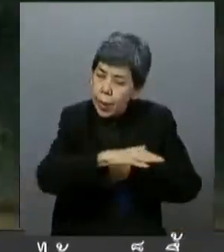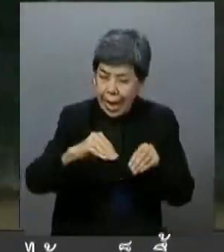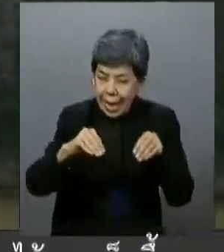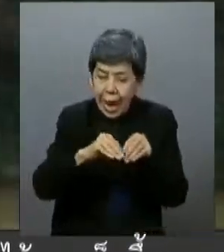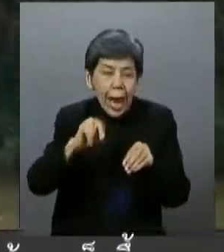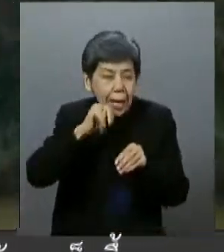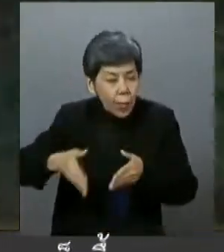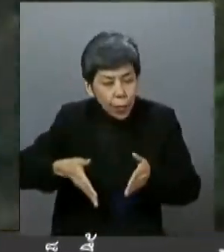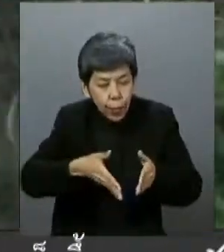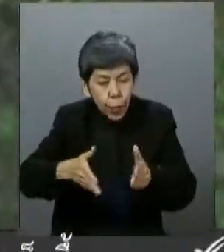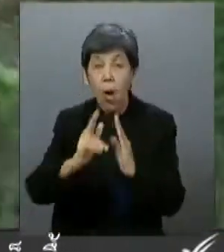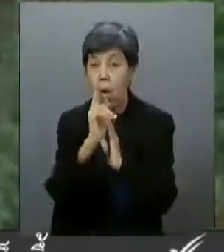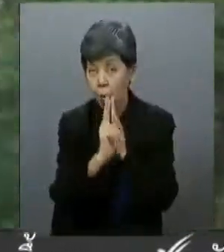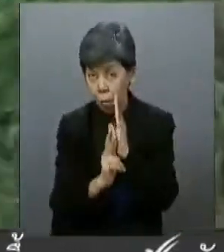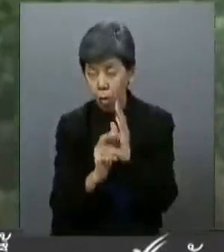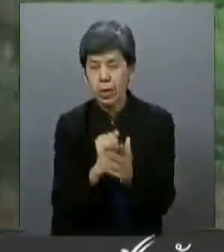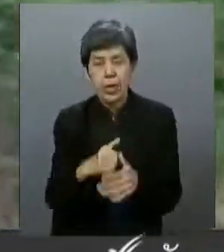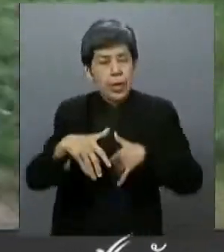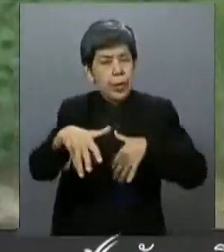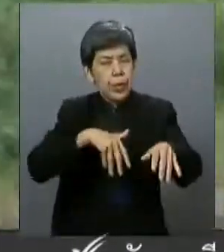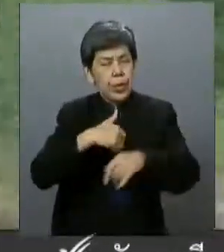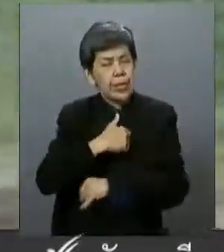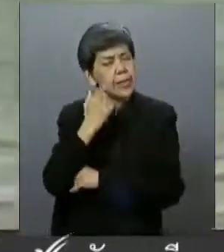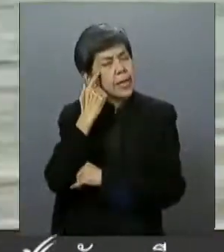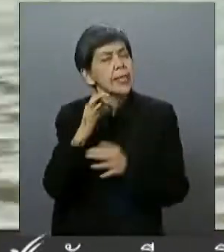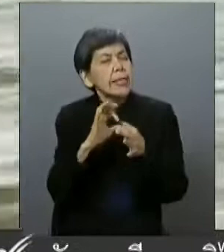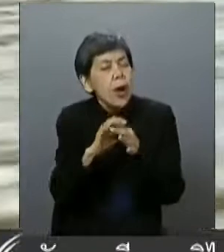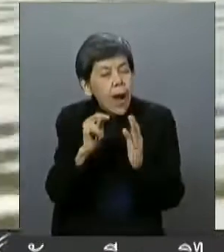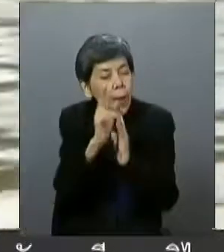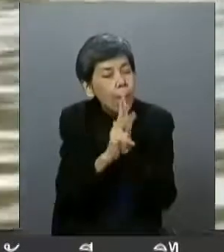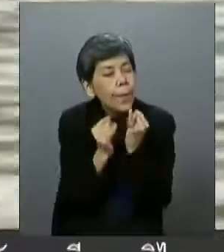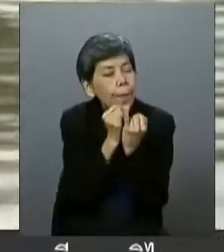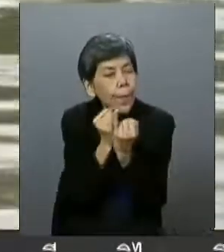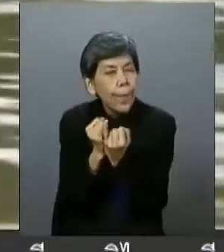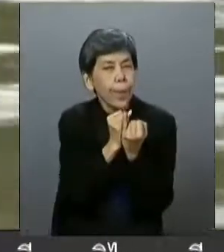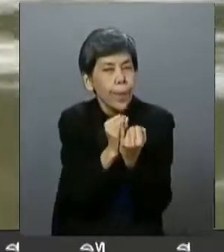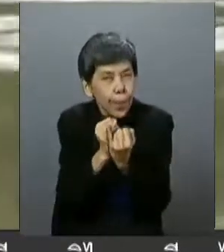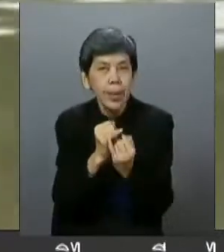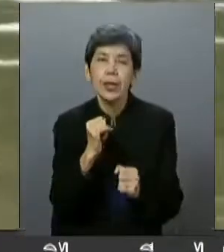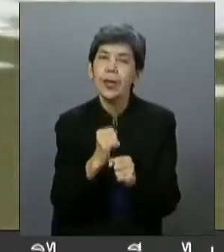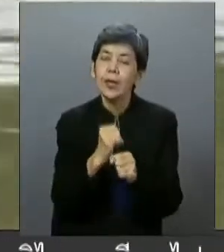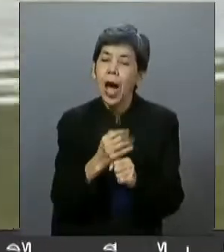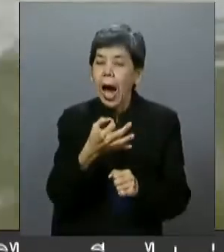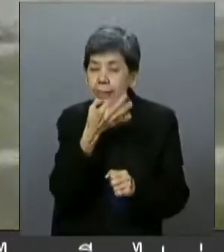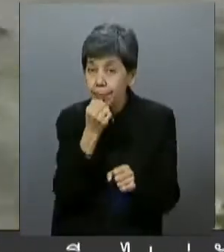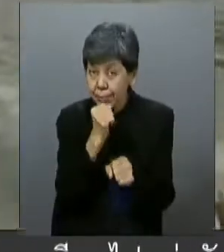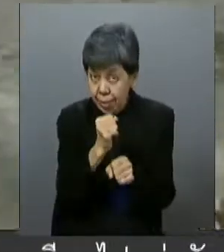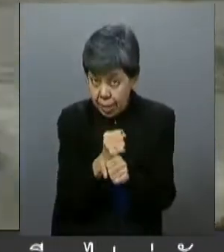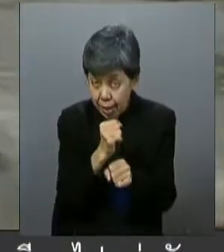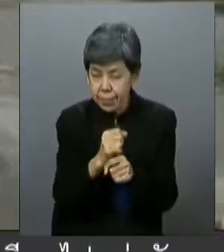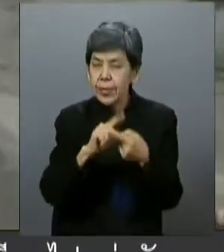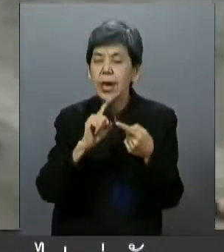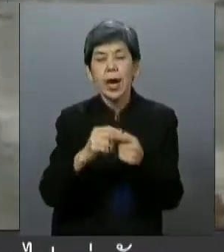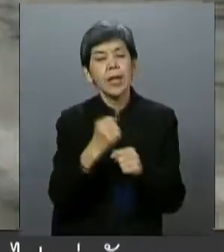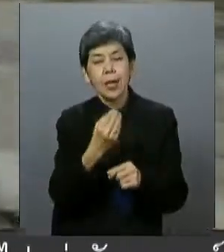มฝั่งแม่น้ำโขงชาวบ้านจึงมีความสัมพันธ์กับแม่น้ำโขงทั้งด้านการประกอบอาชีพและเป็นแหล่